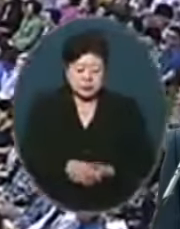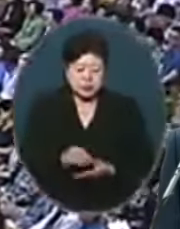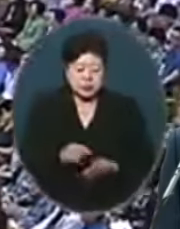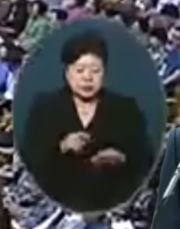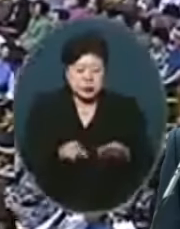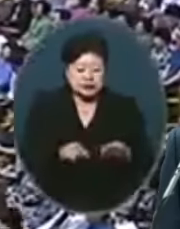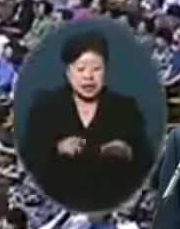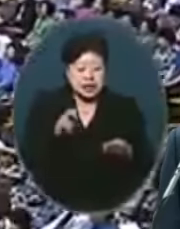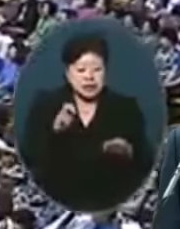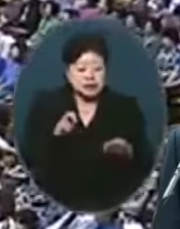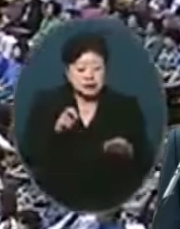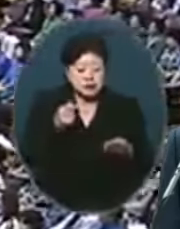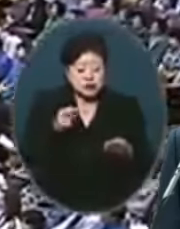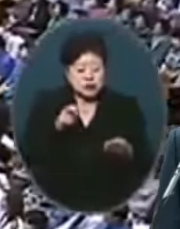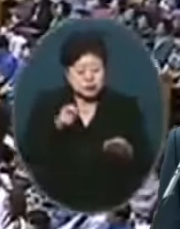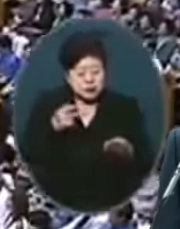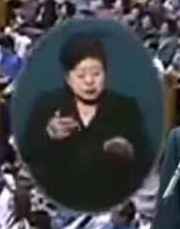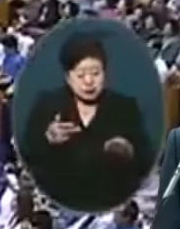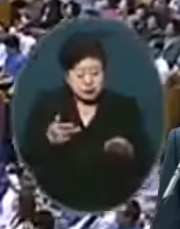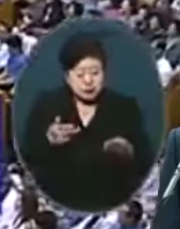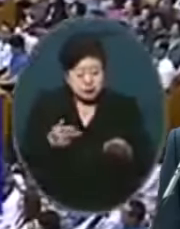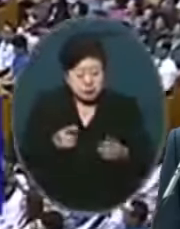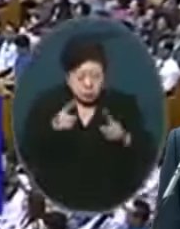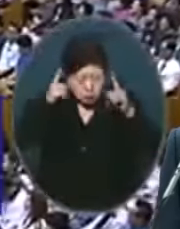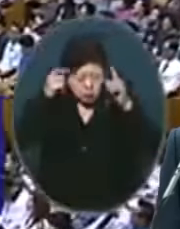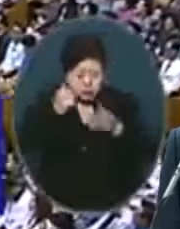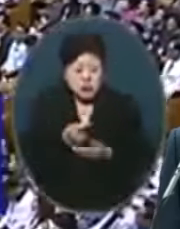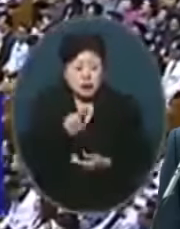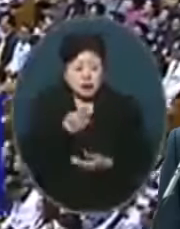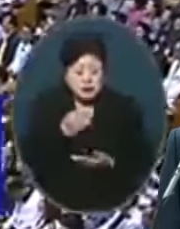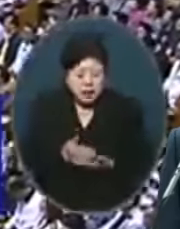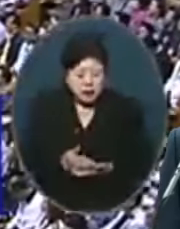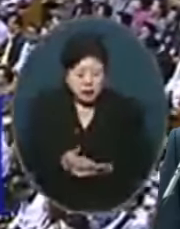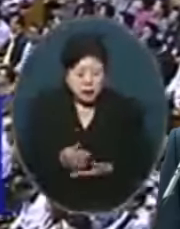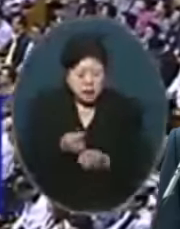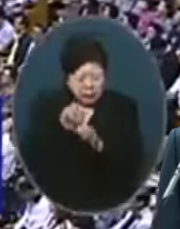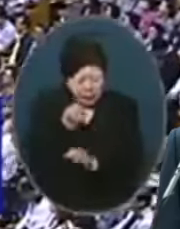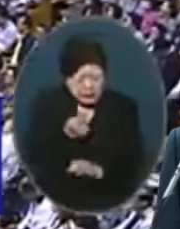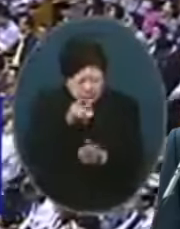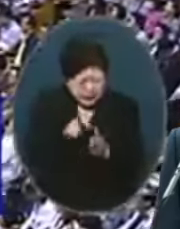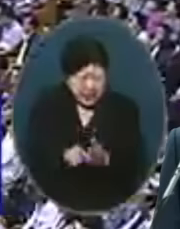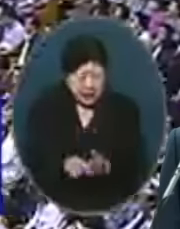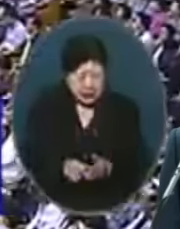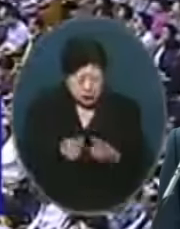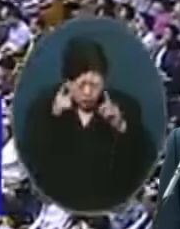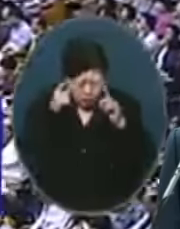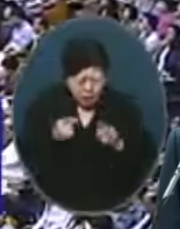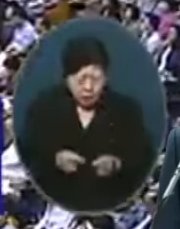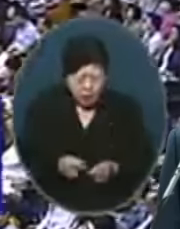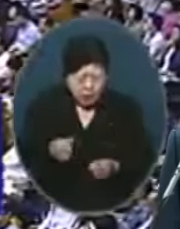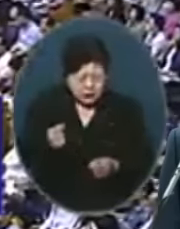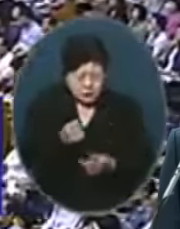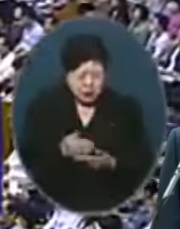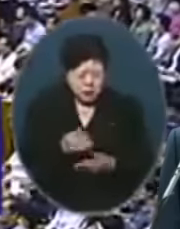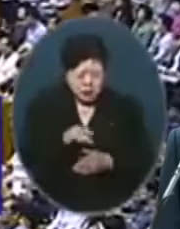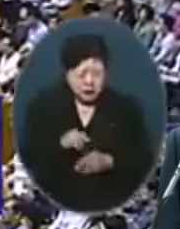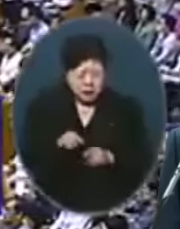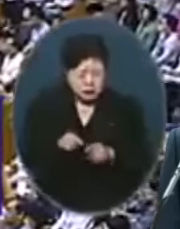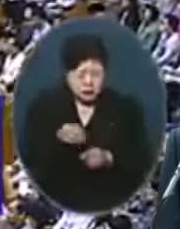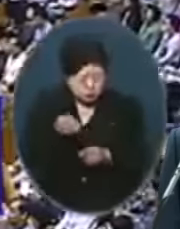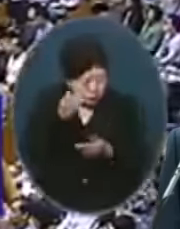에베소서 4장 26절로 27절에 분을 내어도 죄를 짓지 말며 해가 지도록 분을 품지 말고 마귀에게 틈을 주지